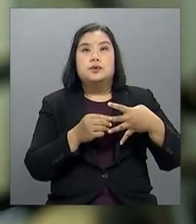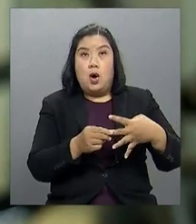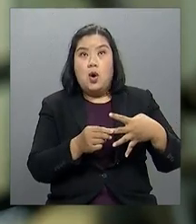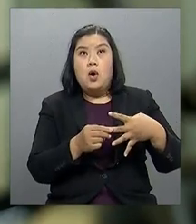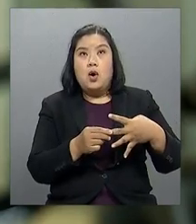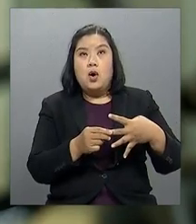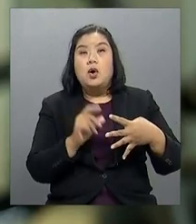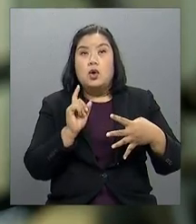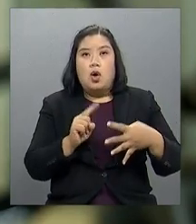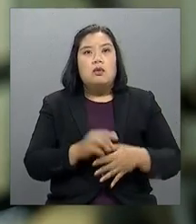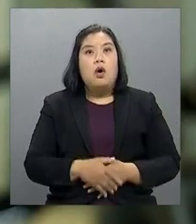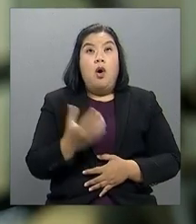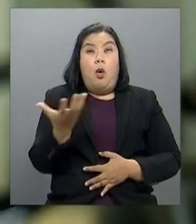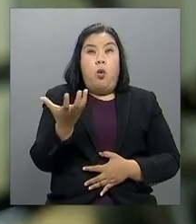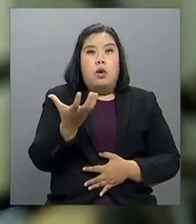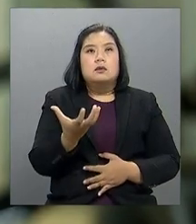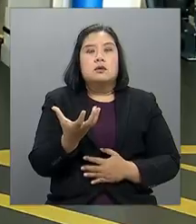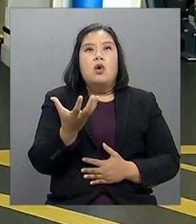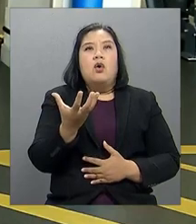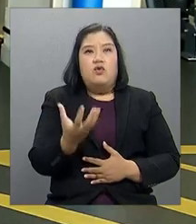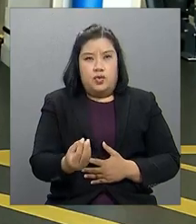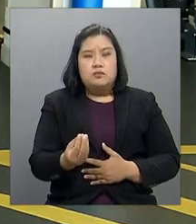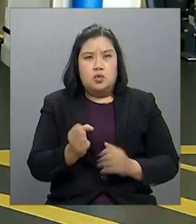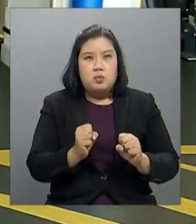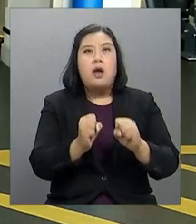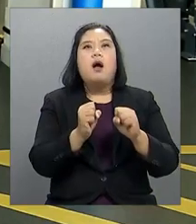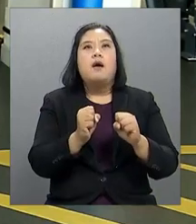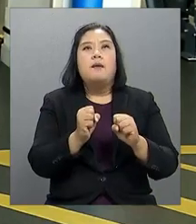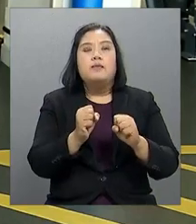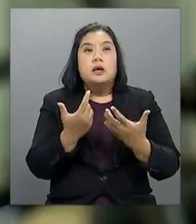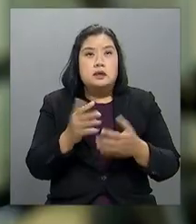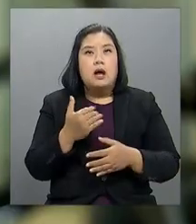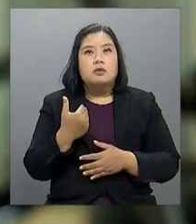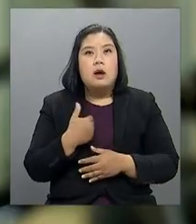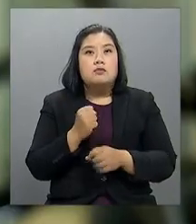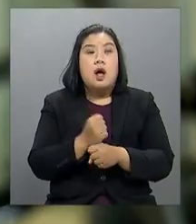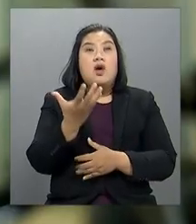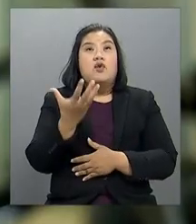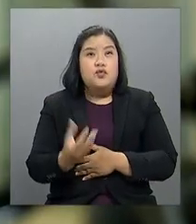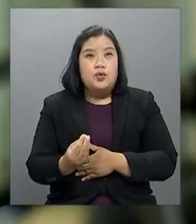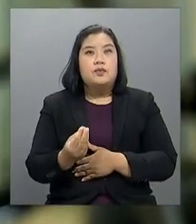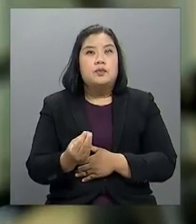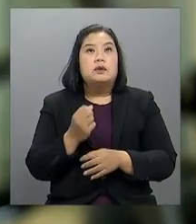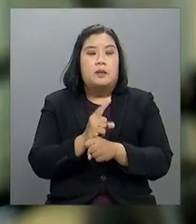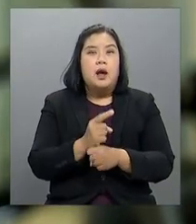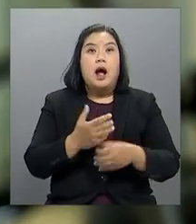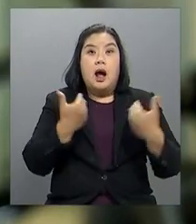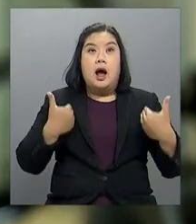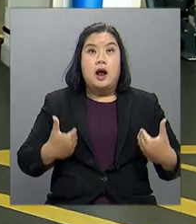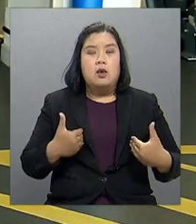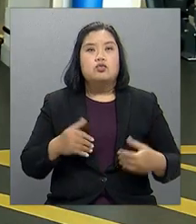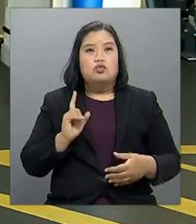ค่ะ นะคะอย่างน้อยลงได้นิดนึงก็ยังดีการลงน้ำหนักอะค่ะจะทำให้ก็คือให้ร่างกายตั้งตรงเพราะร่างกายตั้งตร